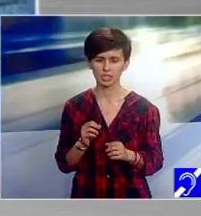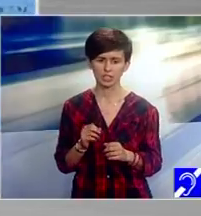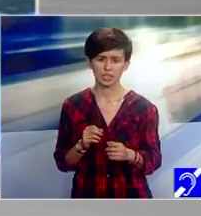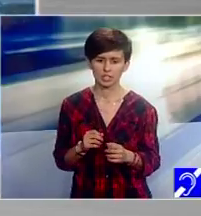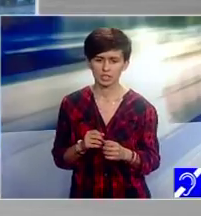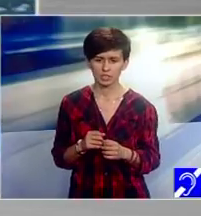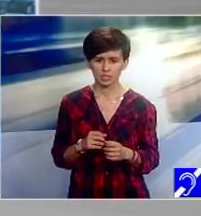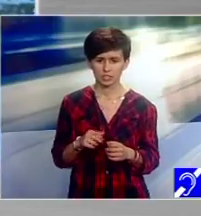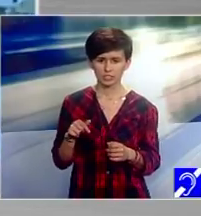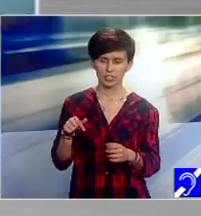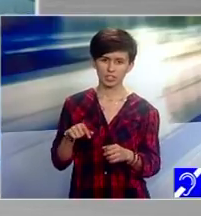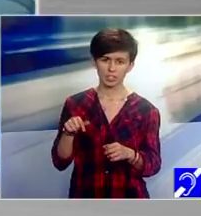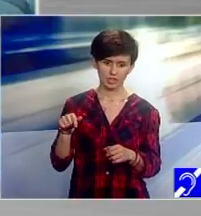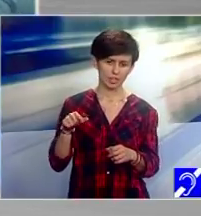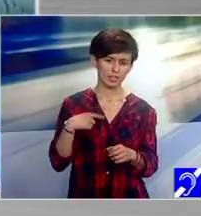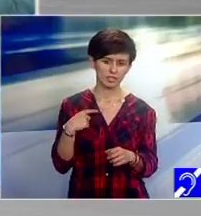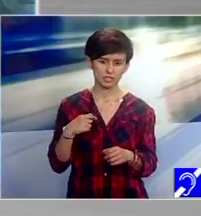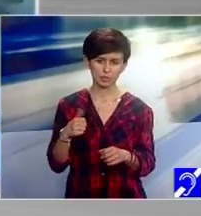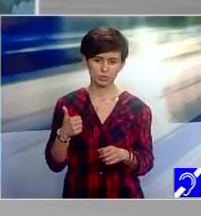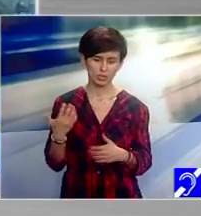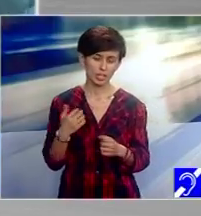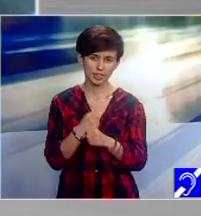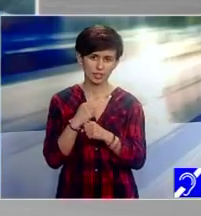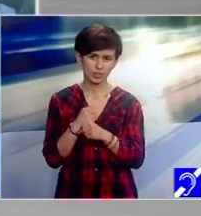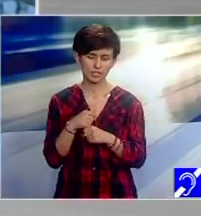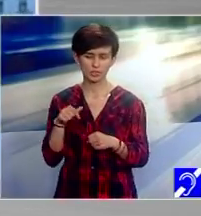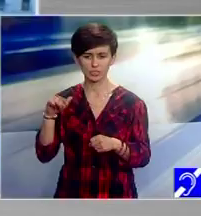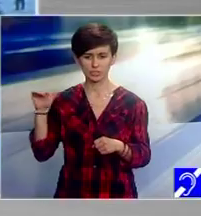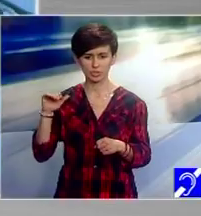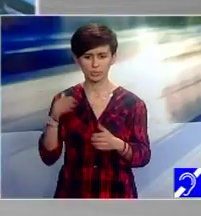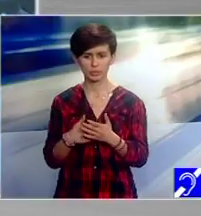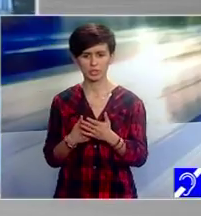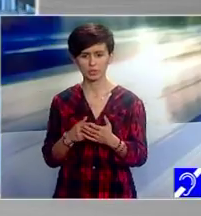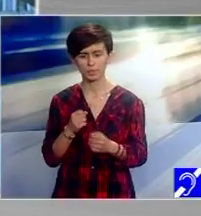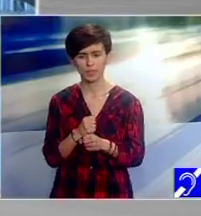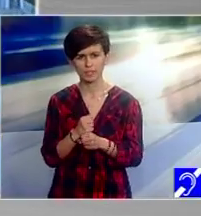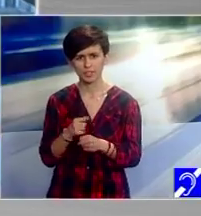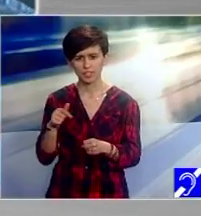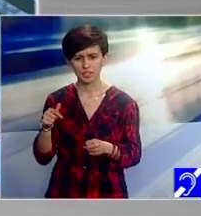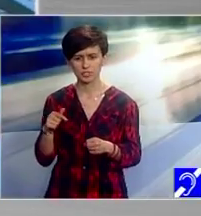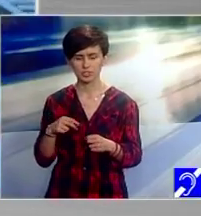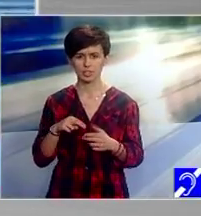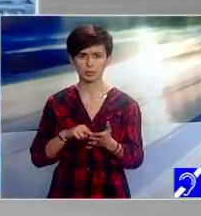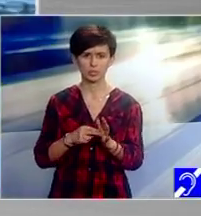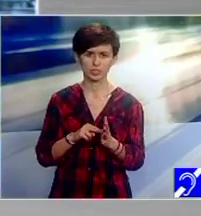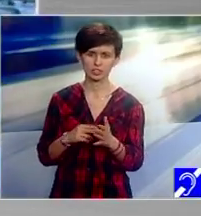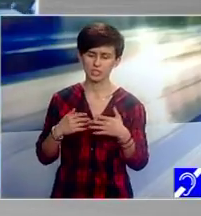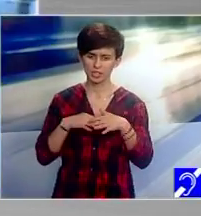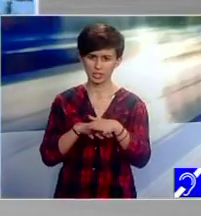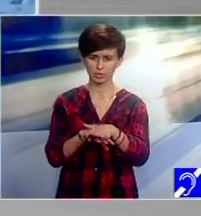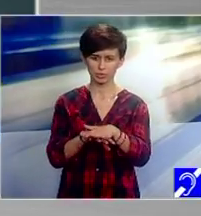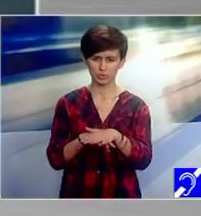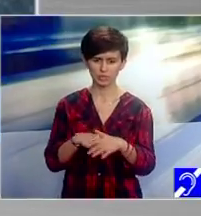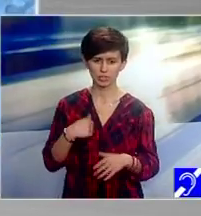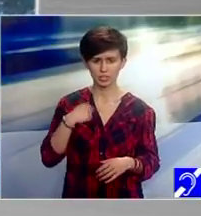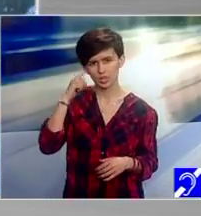este unul dintre ei, care lucrează cu acești copii tocmai pentru a realiza acest proces de incluziune și știu că eforturile lor nu